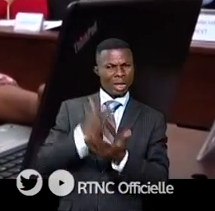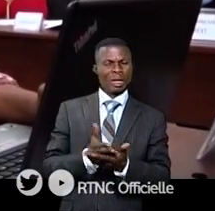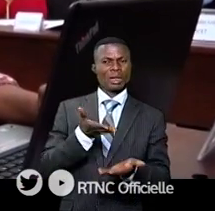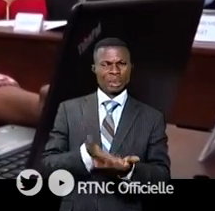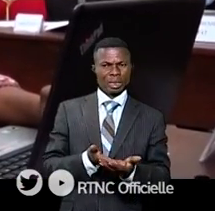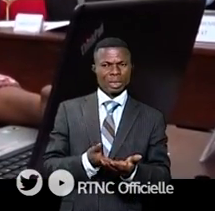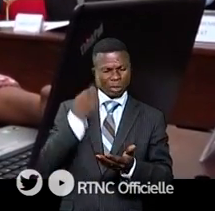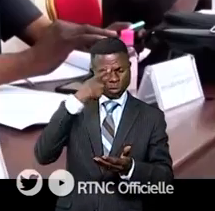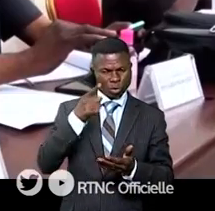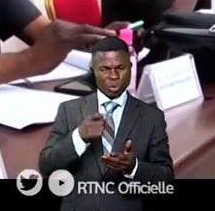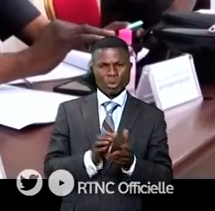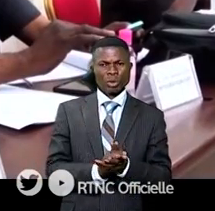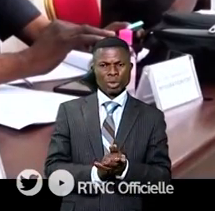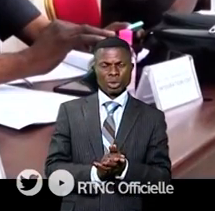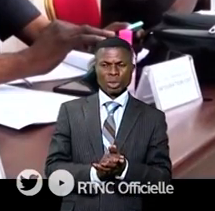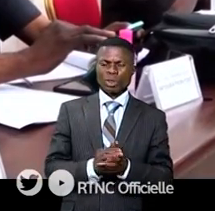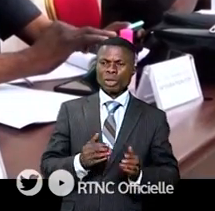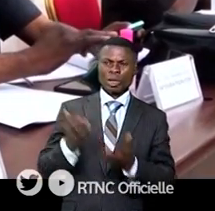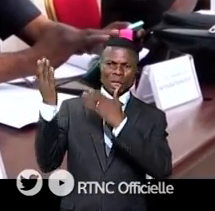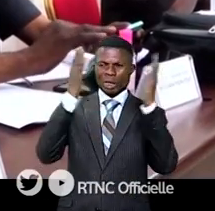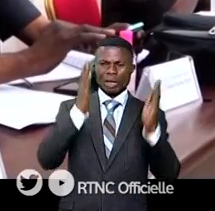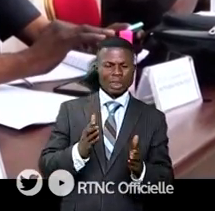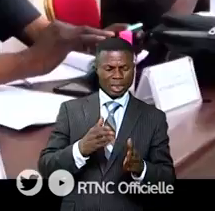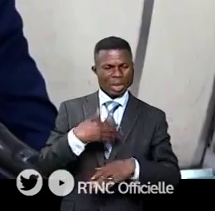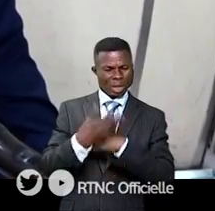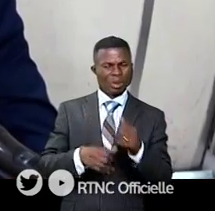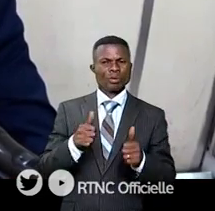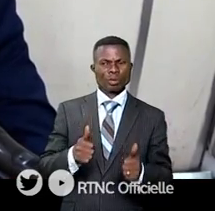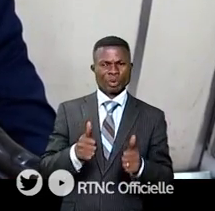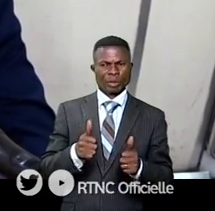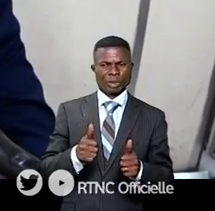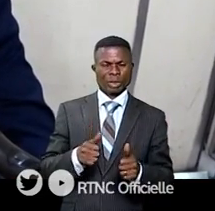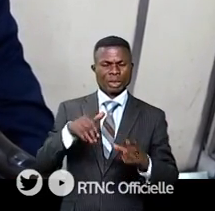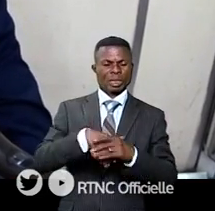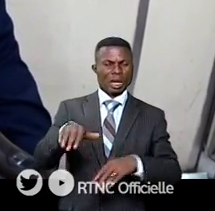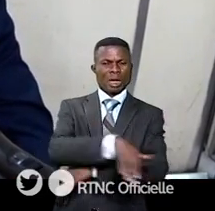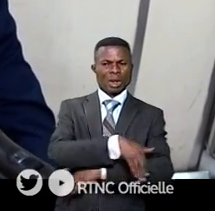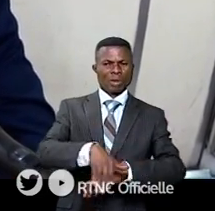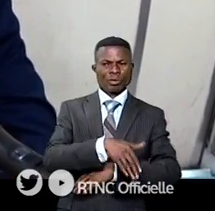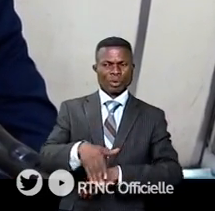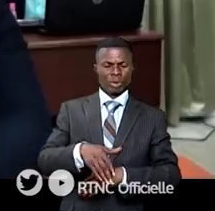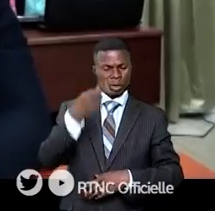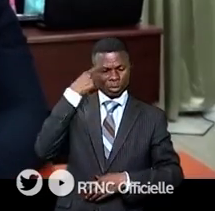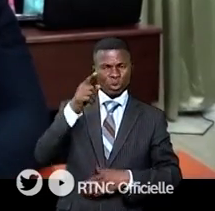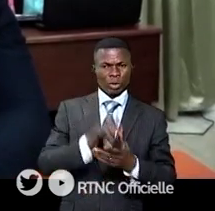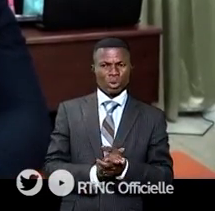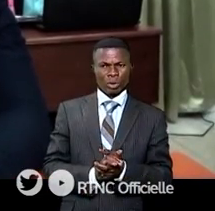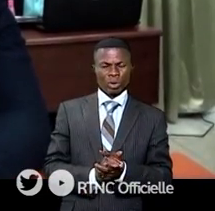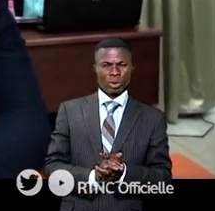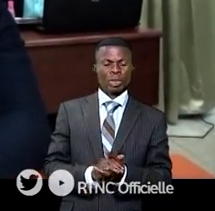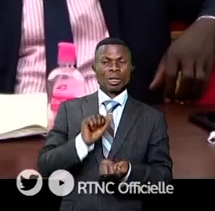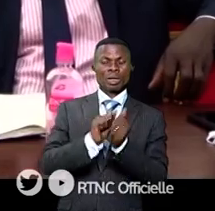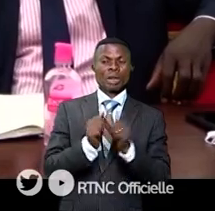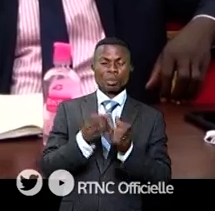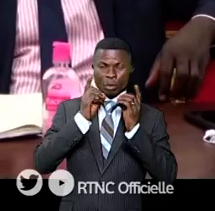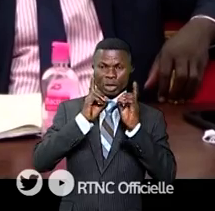pour assurer la fluidité de transactions commerciales transfrontalières. À l'occasion, deux mots des circonstances